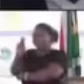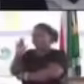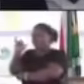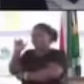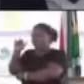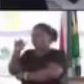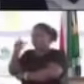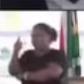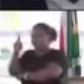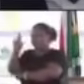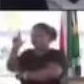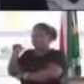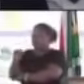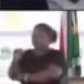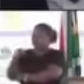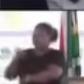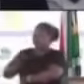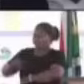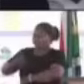uyihlobo sami